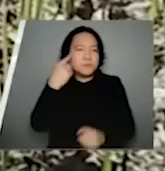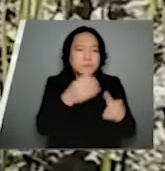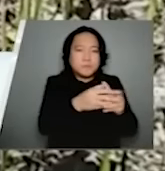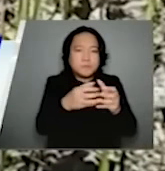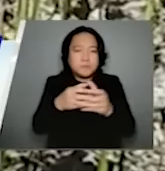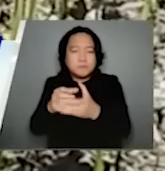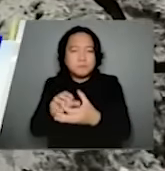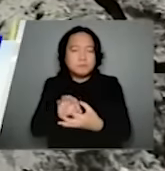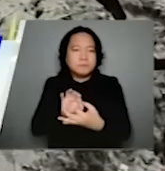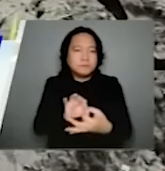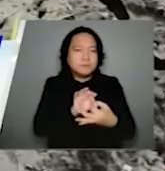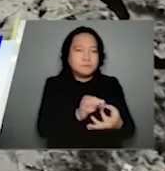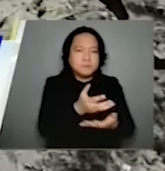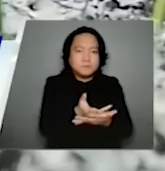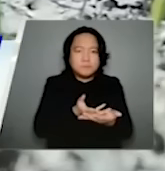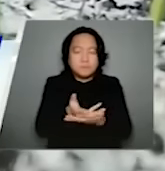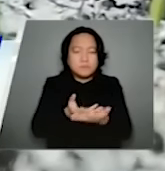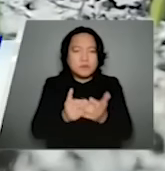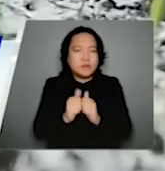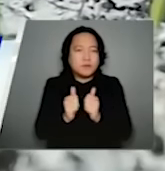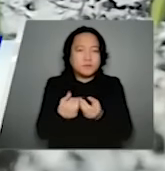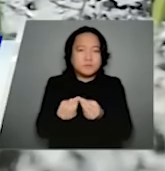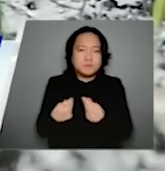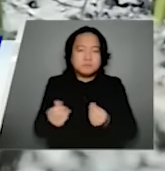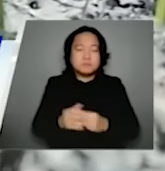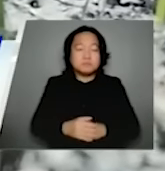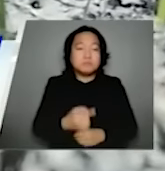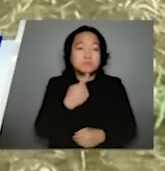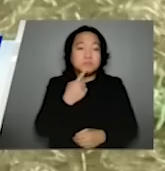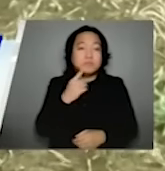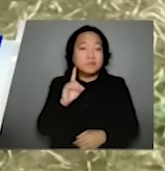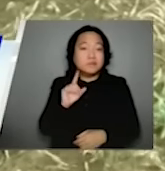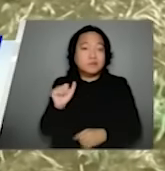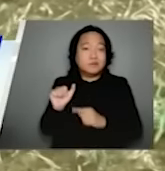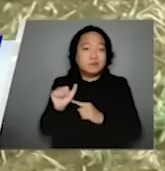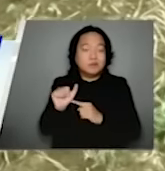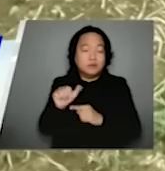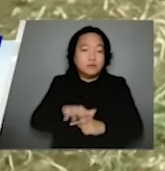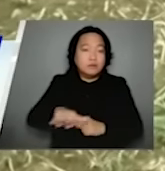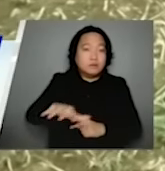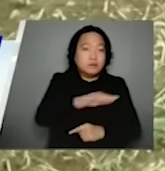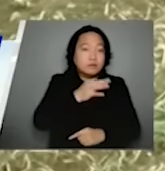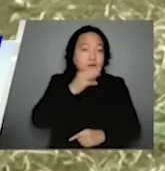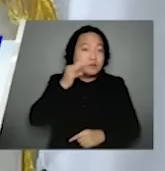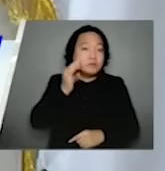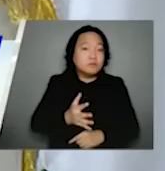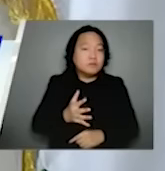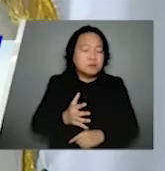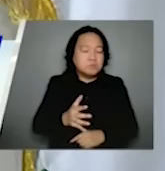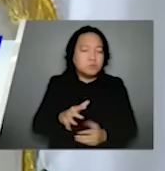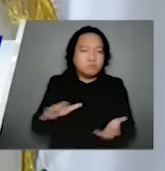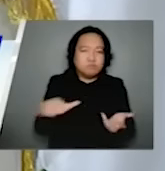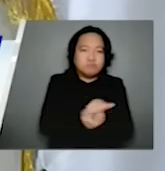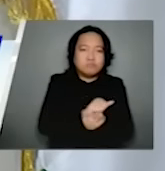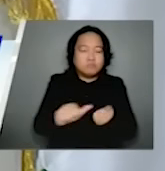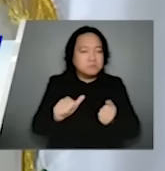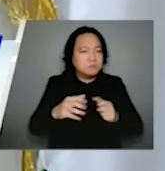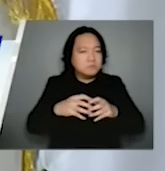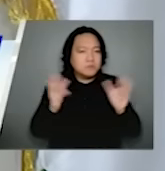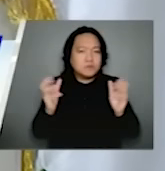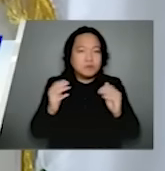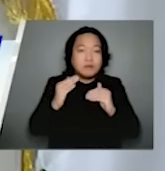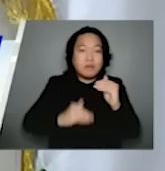DA, mas malaki ang pinsalang na idudulot ng La Nina sa agriculture sector kumpara sa epekto ng El Nino. Mas malaki of course yung